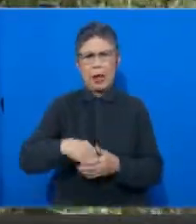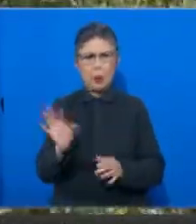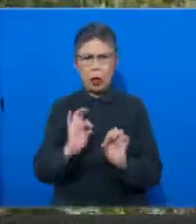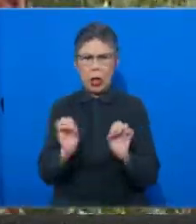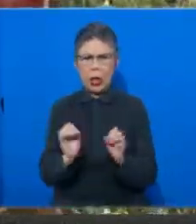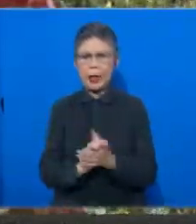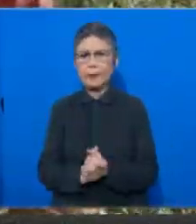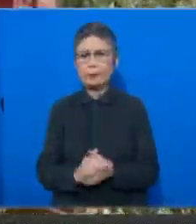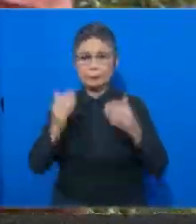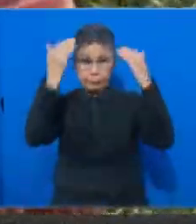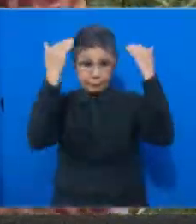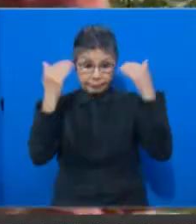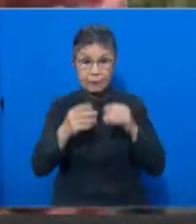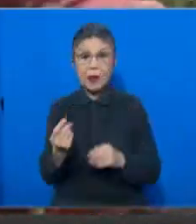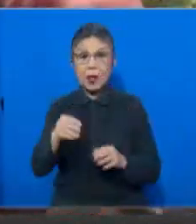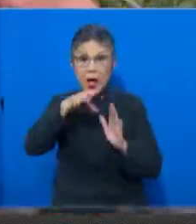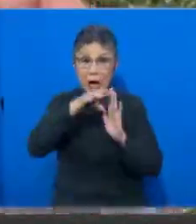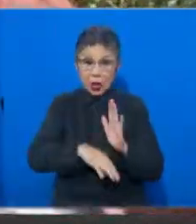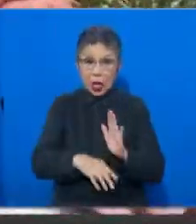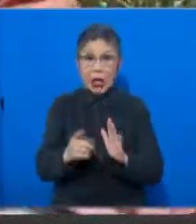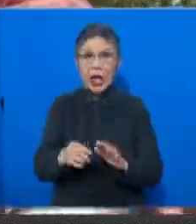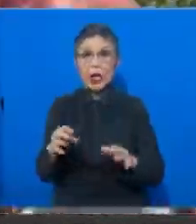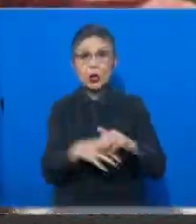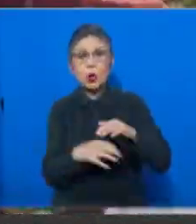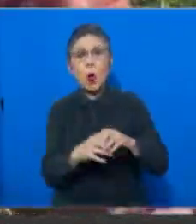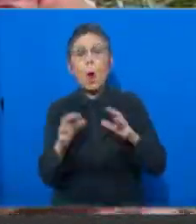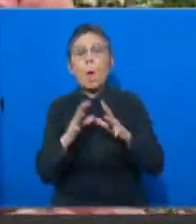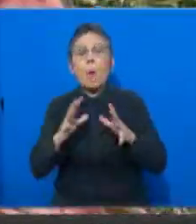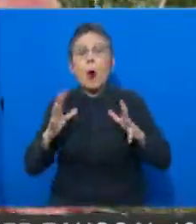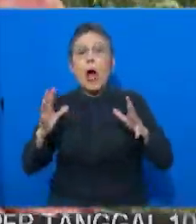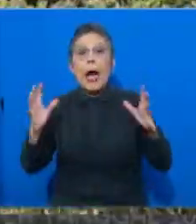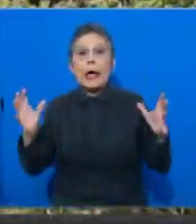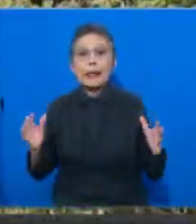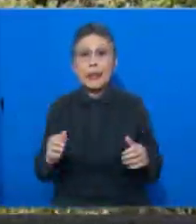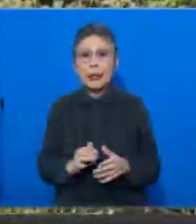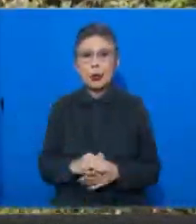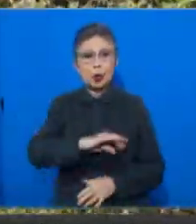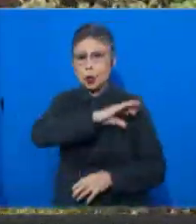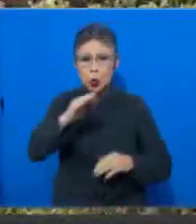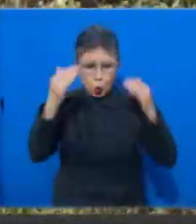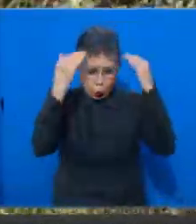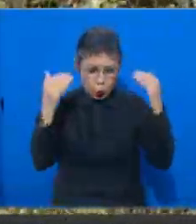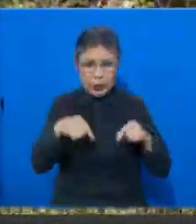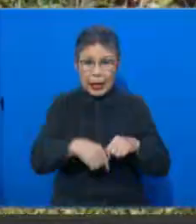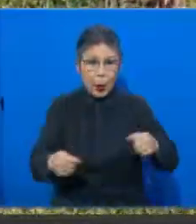Menurut keterangan petani, anjloknya harga cabai karena stok cabai berlimpah ini karena seluruh petani cabai